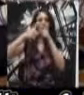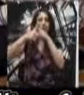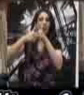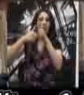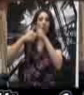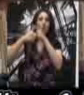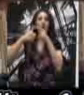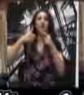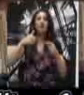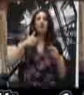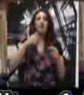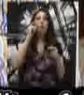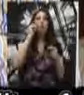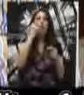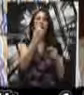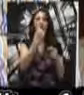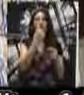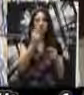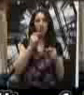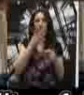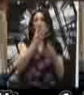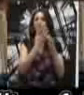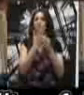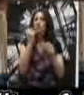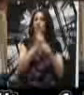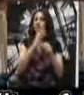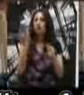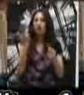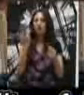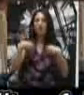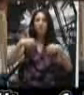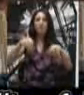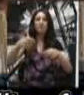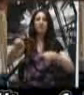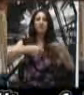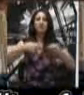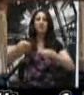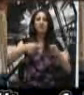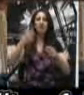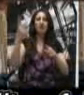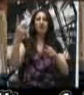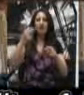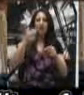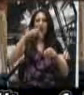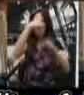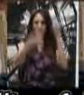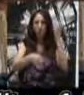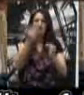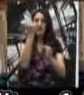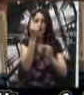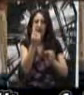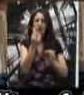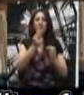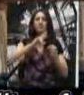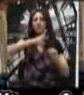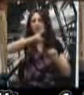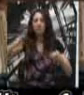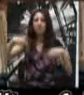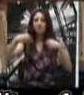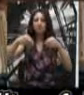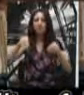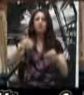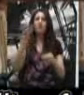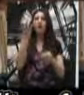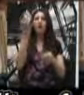بنات بس؟ ولد. جوزك بيشتغل ايه؟ كان بيبيع فاكهه. فاكهه؟ بس ضامن في نفس الاوضه اللي انا فيها ده وكان